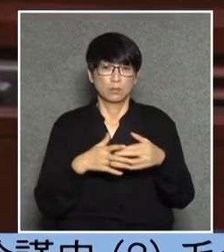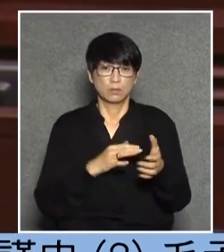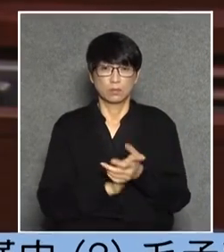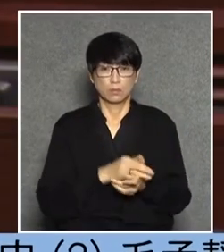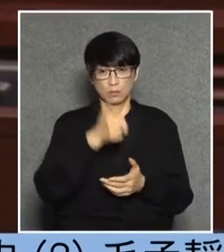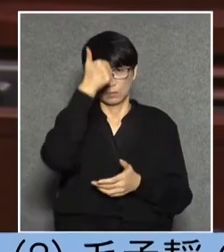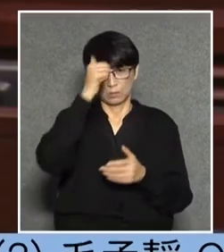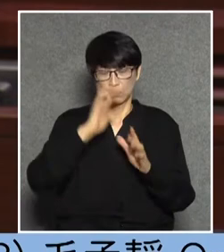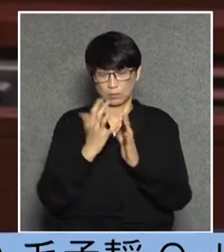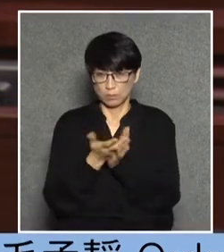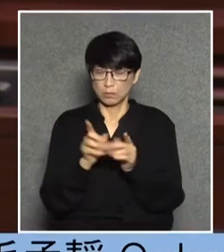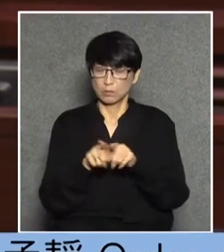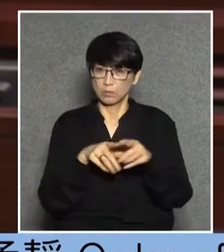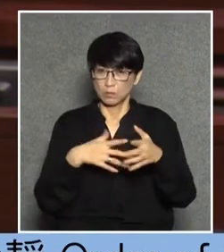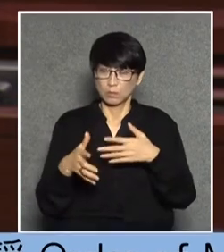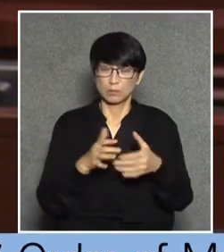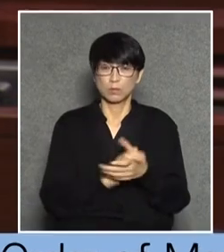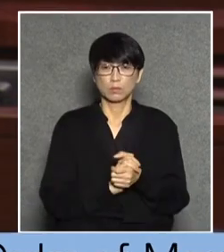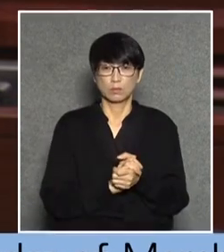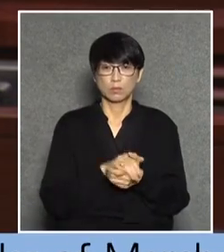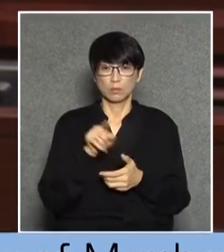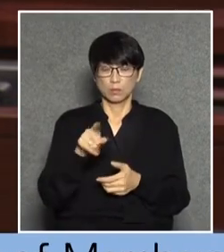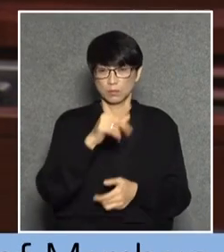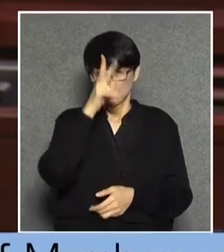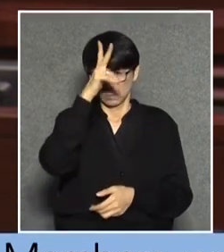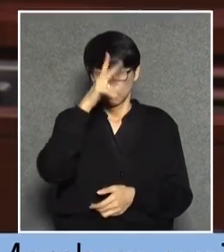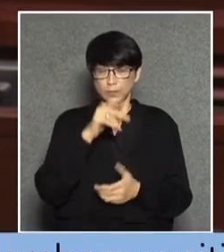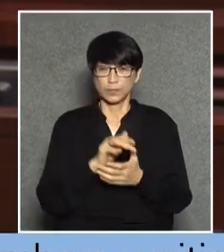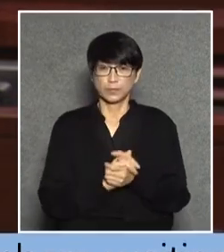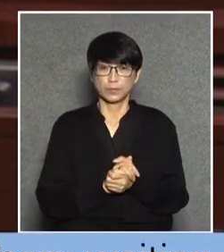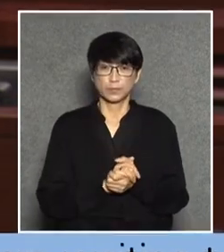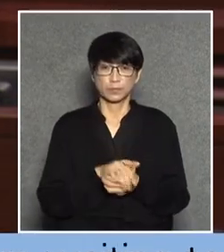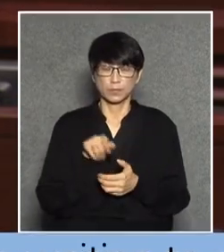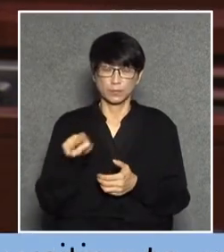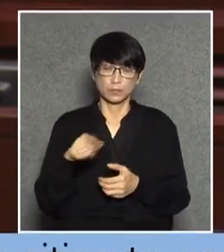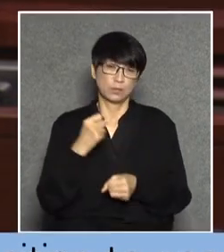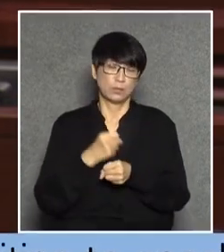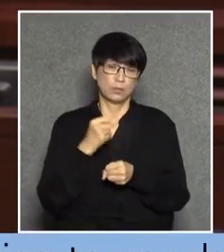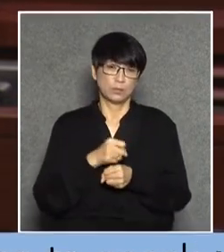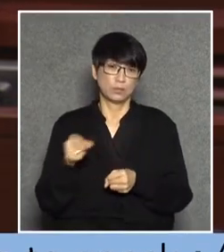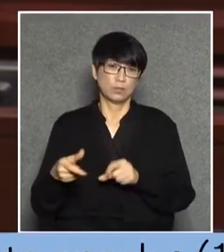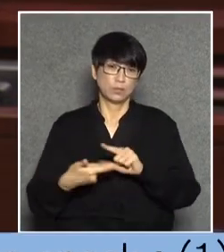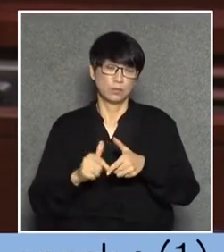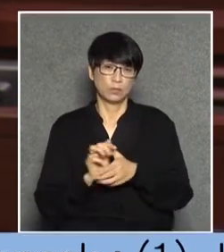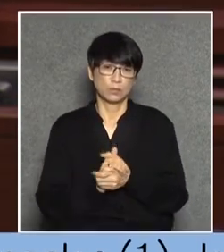係咪啊？我哋個政府咁樣去做嘢，